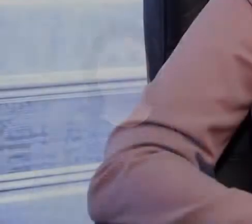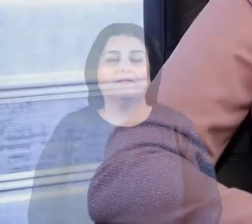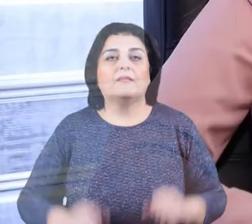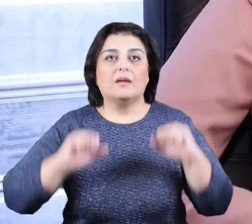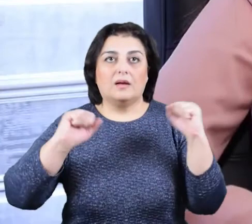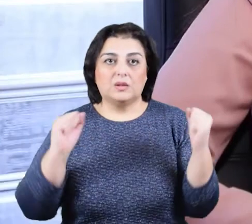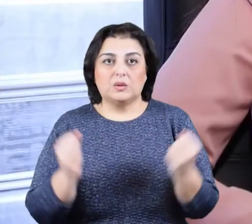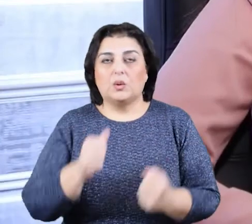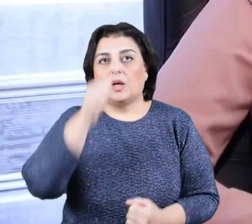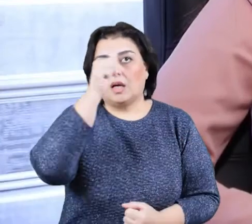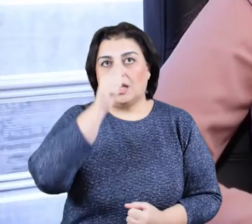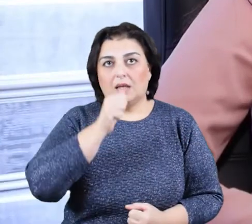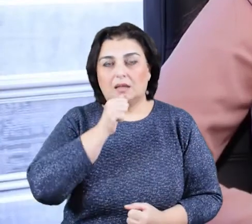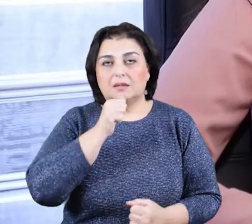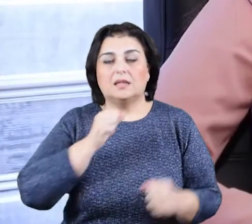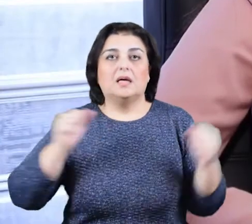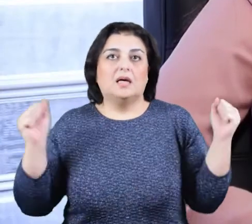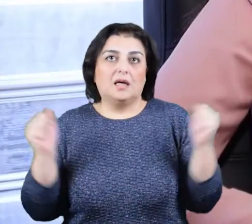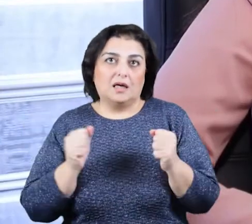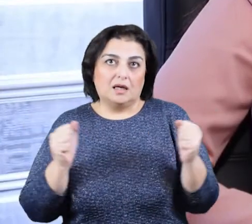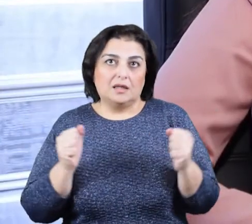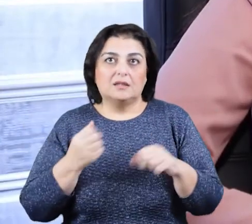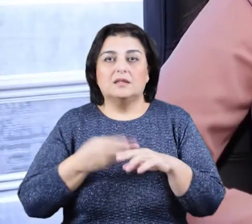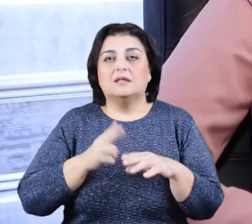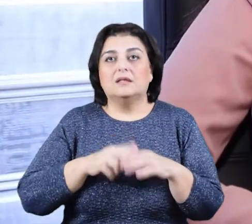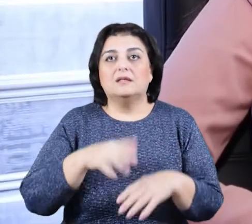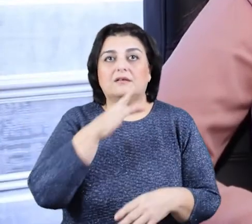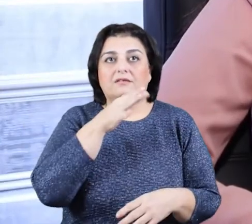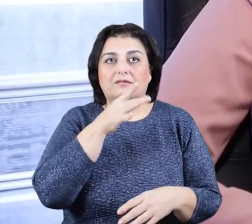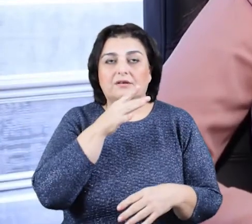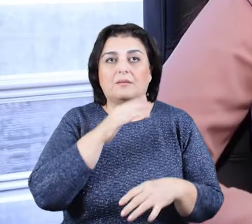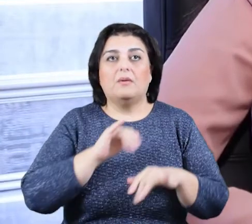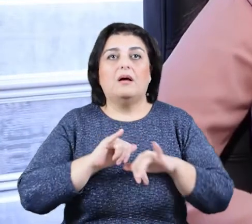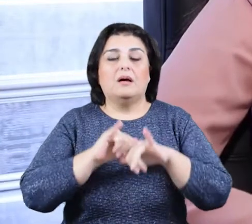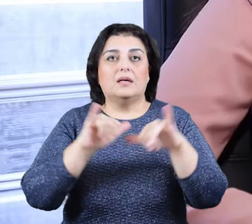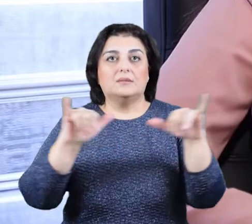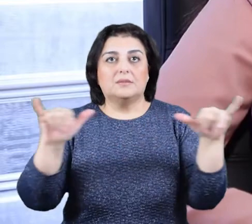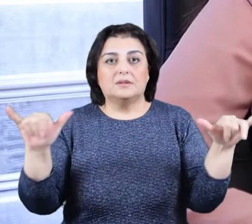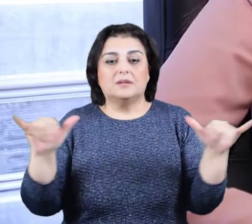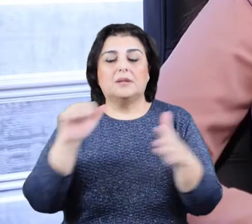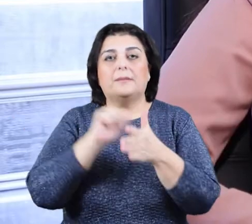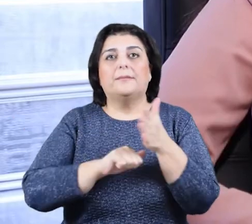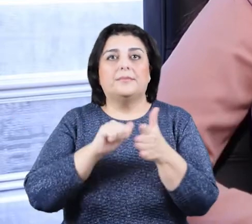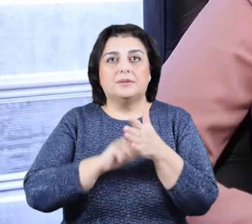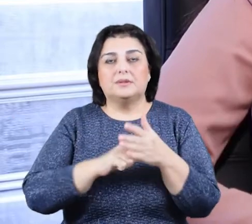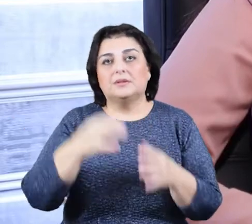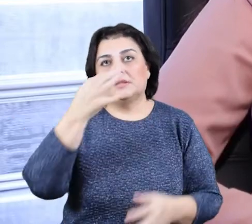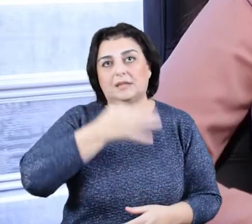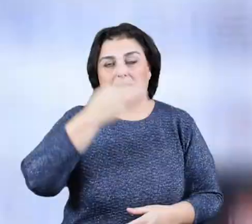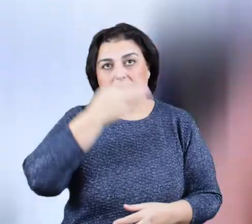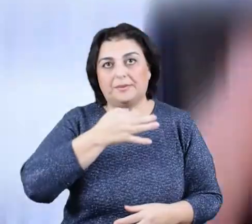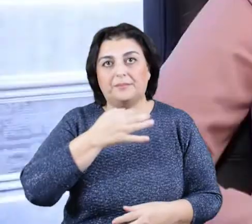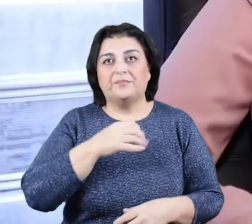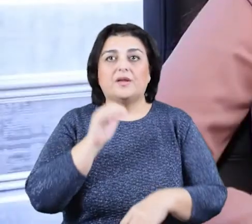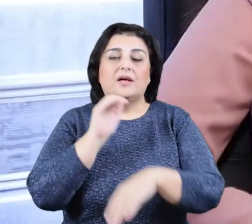soyuq aylarda, qış fəslində mövsümü qriplərin ən çox baş qaldırdığı, ən çox xəstəliyə səbəb olduğu bir